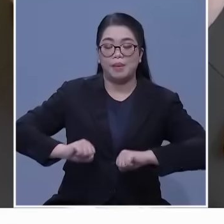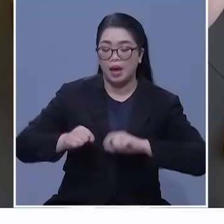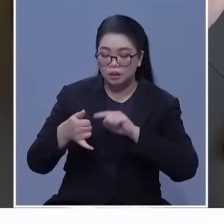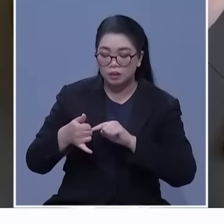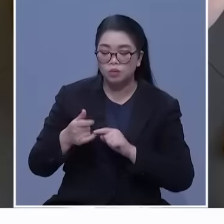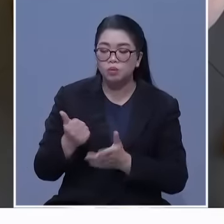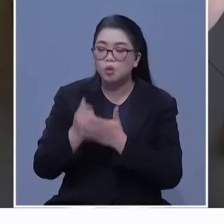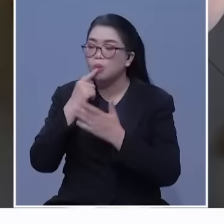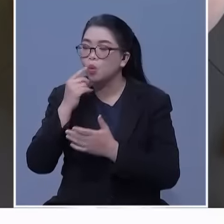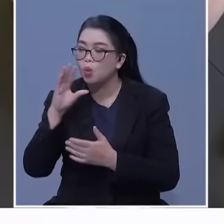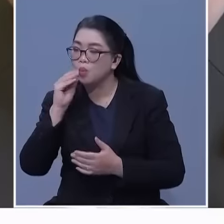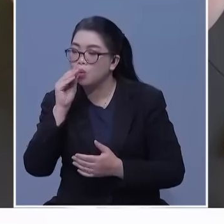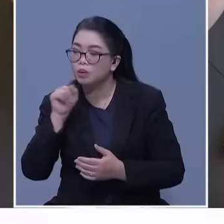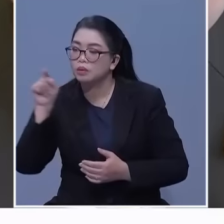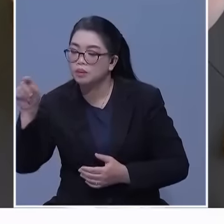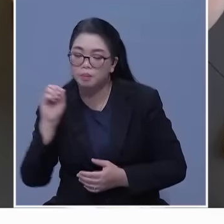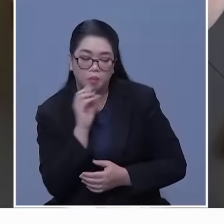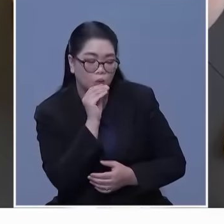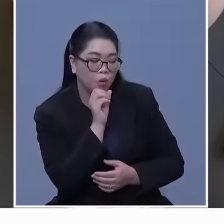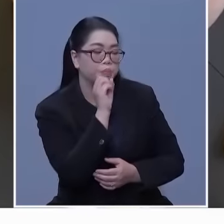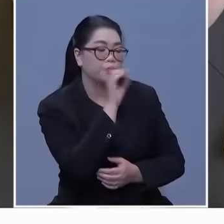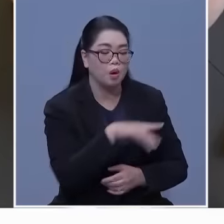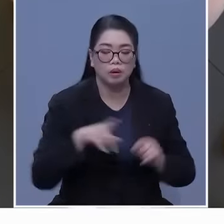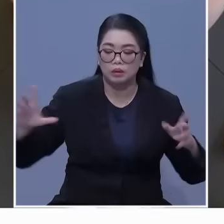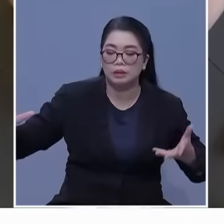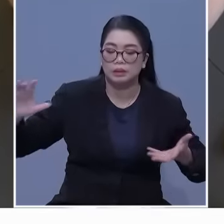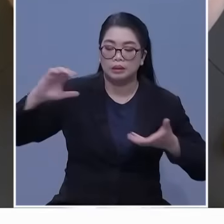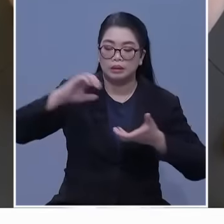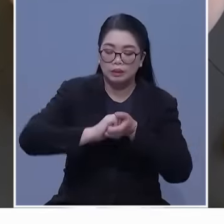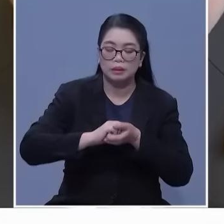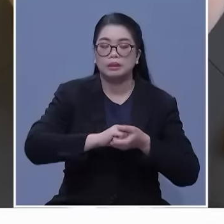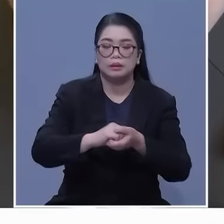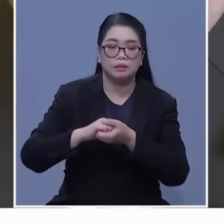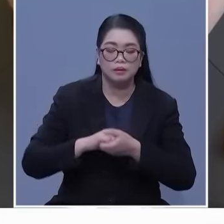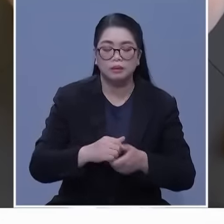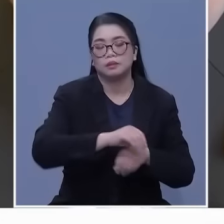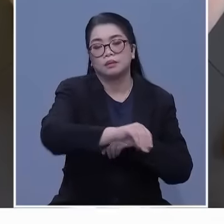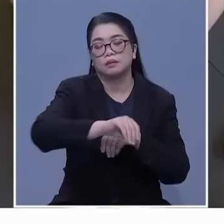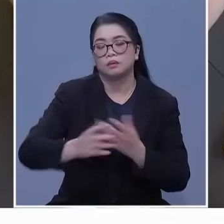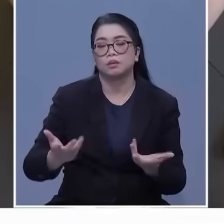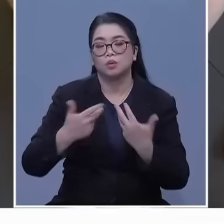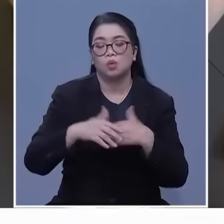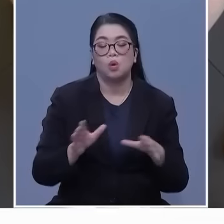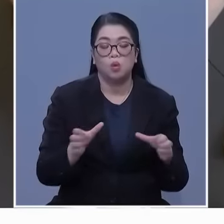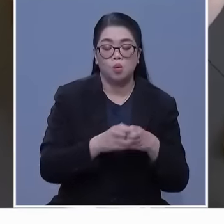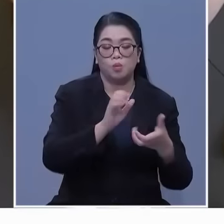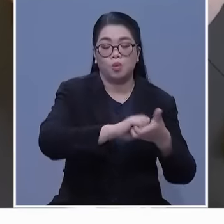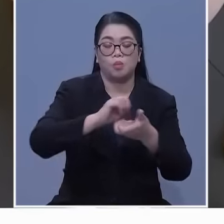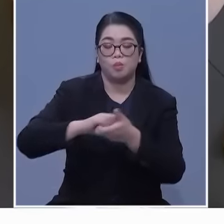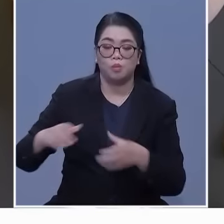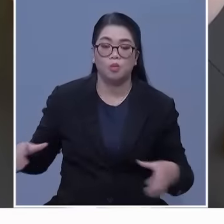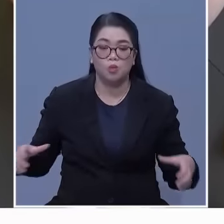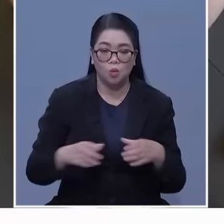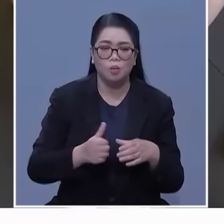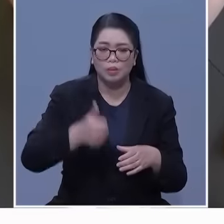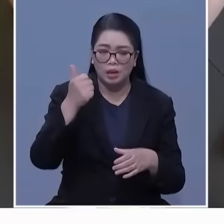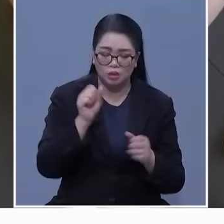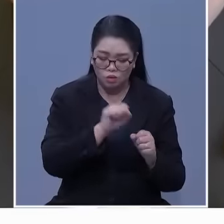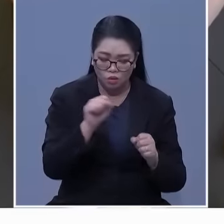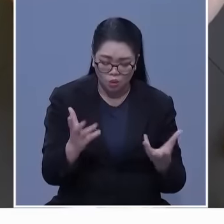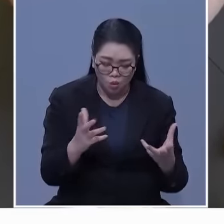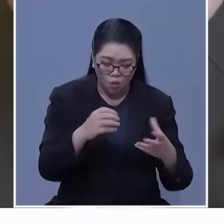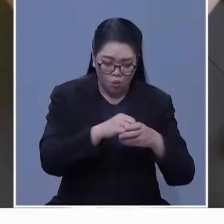แล้วอย่างที่เราเห็นตามหน้าข่าวก็คือคุณสามารถกลายเป็นมือประสานเป็นคนที่สามารถเชื่อมโยงรวมกลุ่มนั้นกลุ่มนี้อย่างล่าสุดที่บอกว่ารวมสสอีกหลายคน